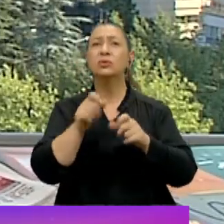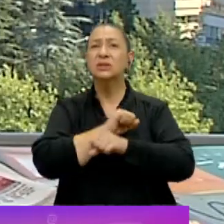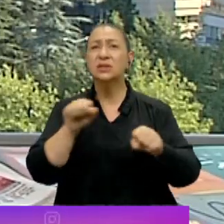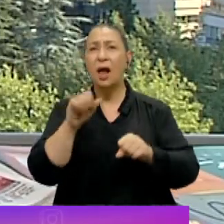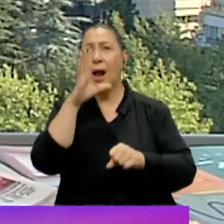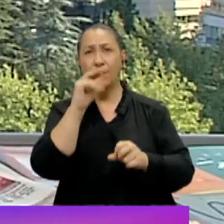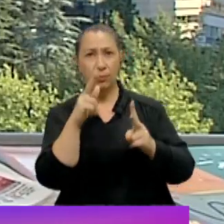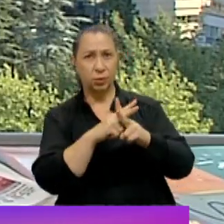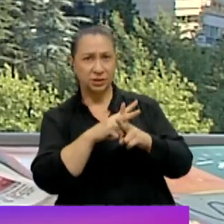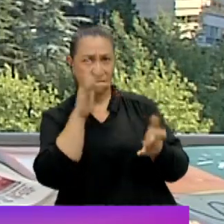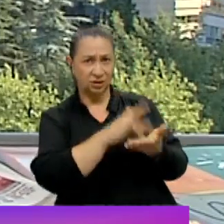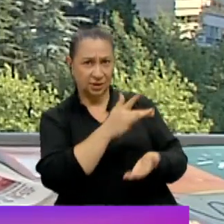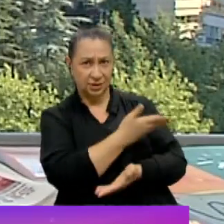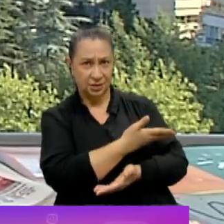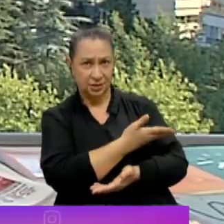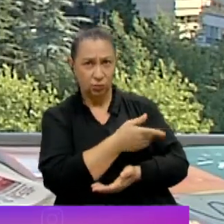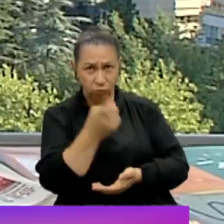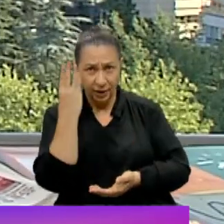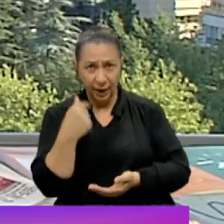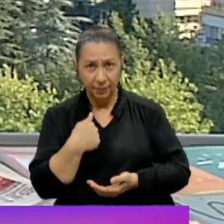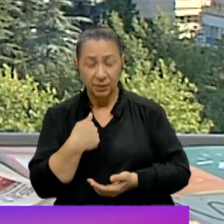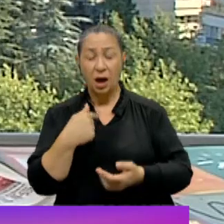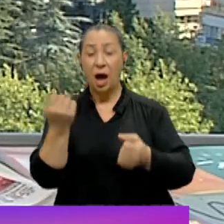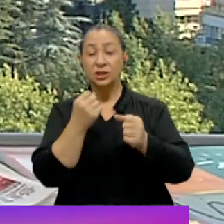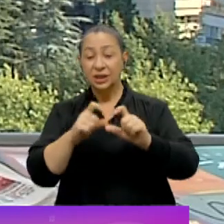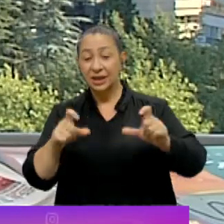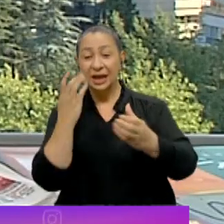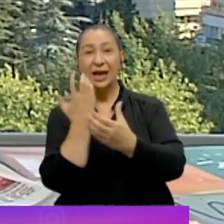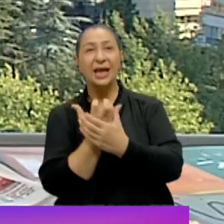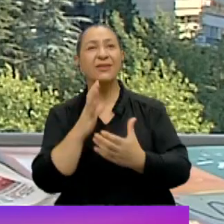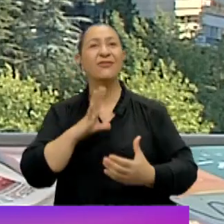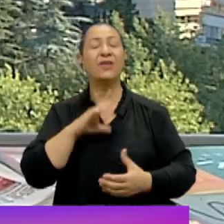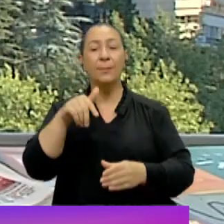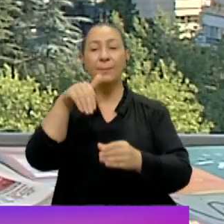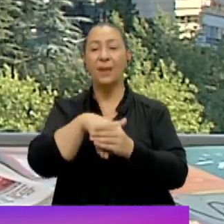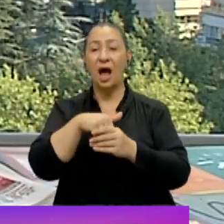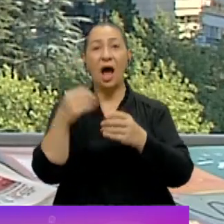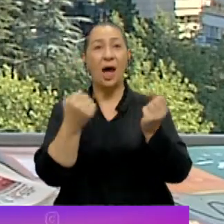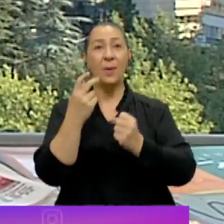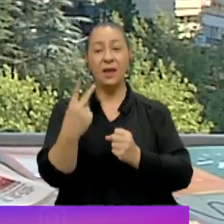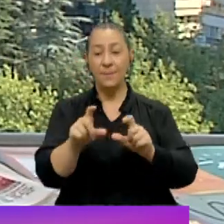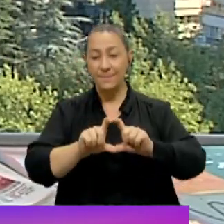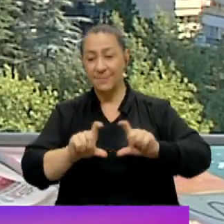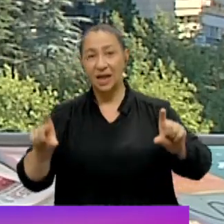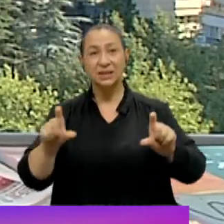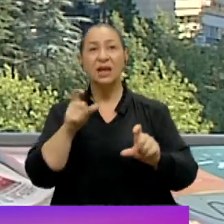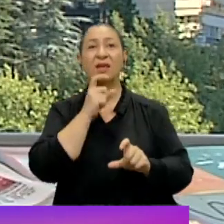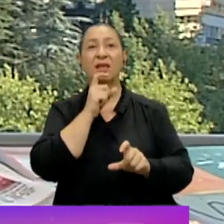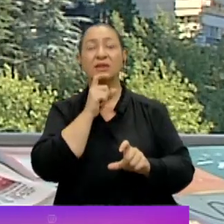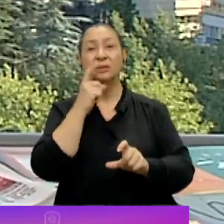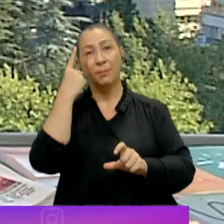polis memurlarına mı kesilmiş? Yani bunu mu anlayacağız? Aracın kaydının bulunduğu, bu bakımdan milletvekilinin aracının plakasının